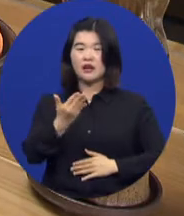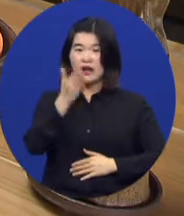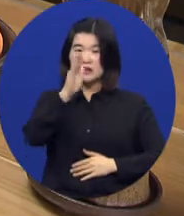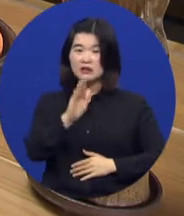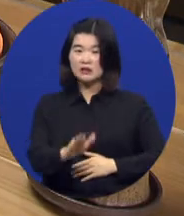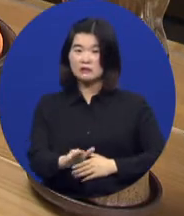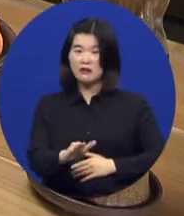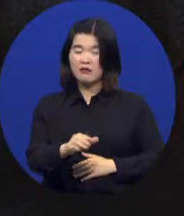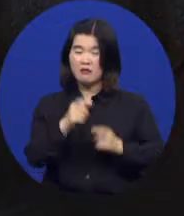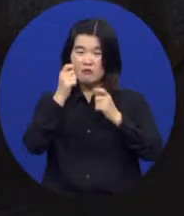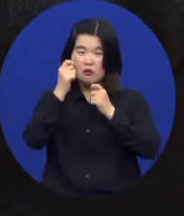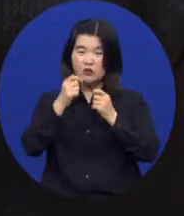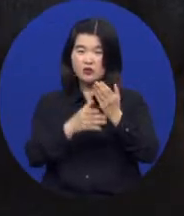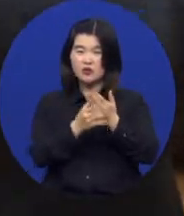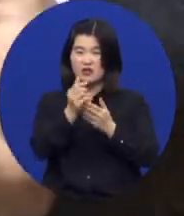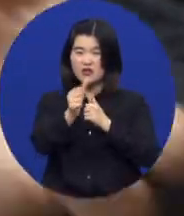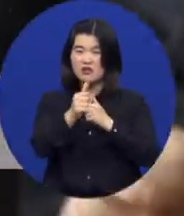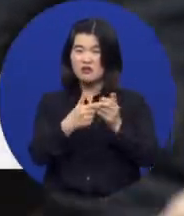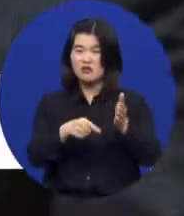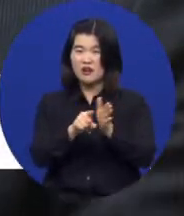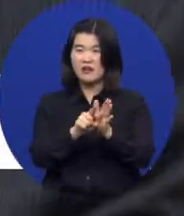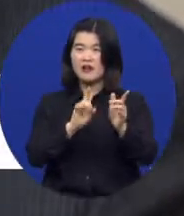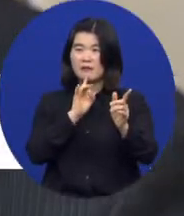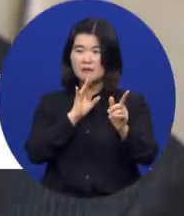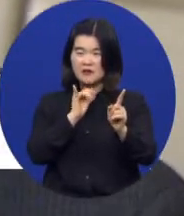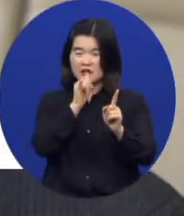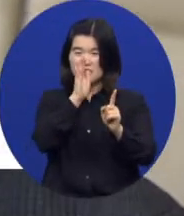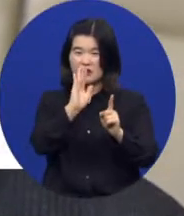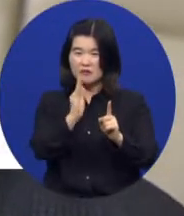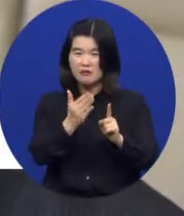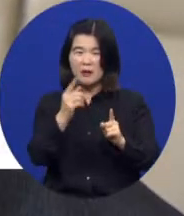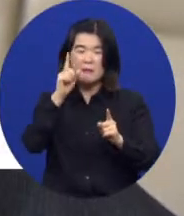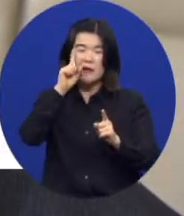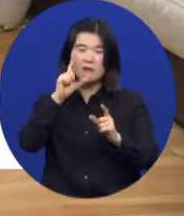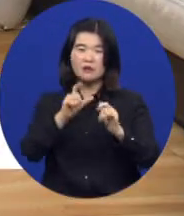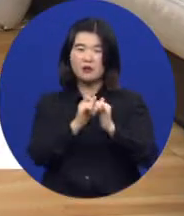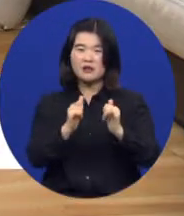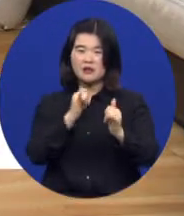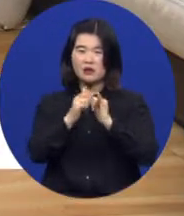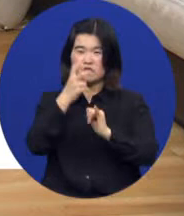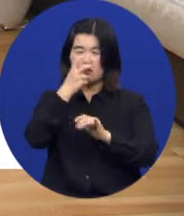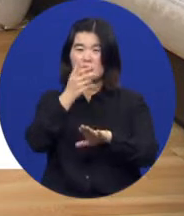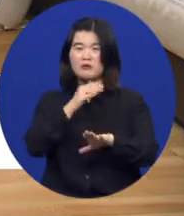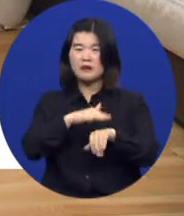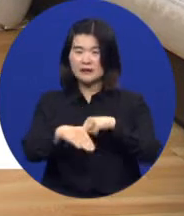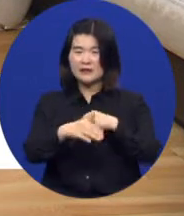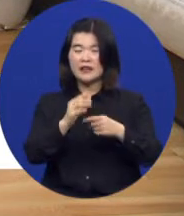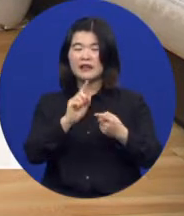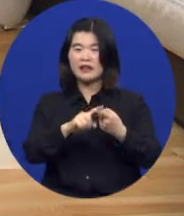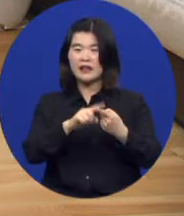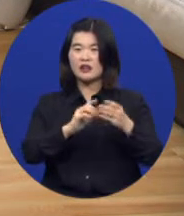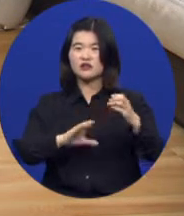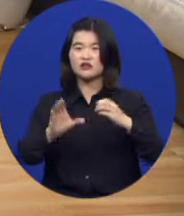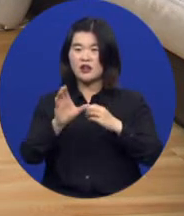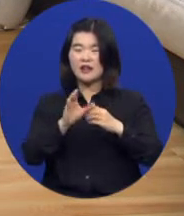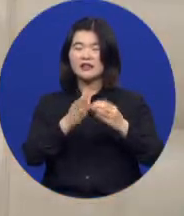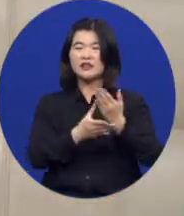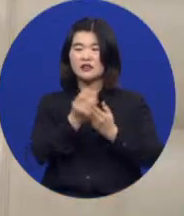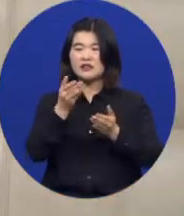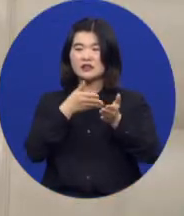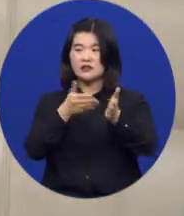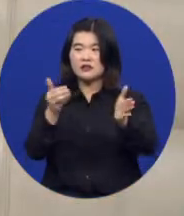하지만 보수진영 이기려면 단일화가 반드시 필요하다 며 100% 도민 여론조사 방식에 의한 추가 단일화 를 제안했습니다